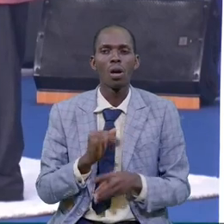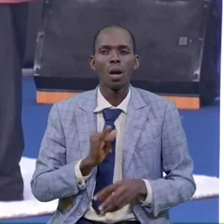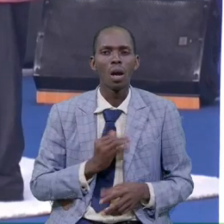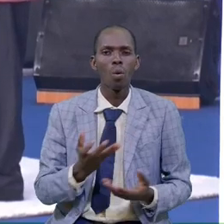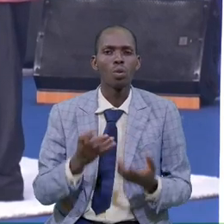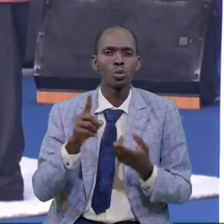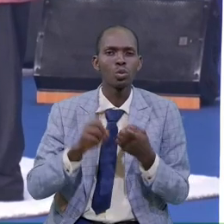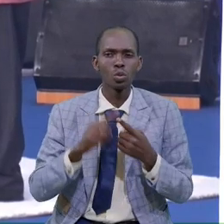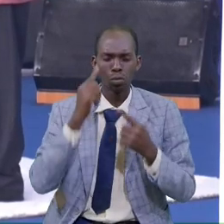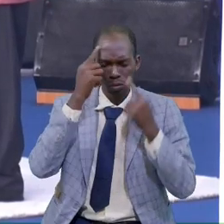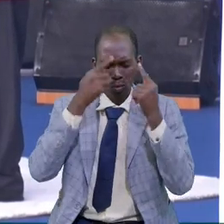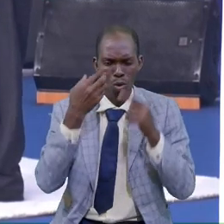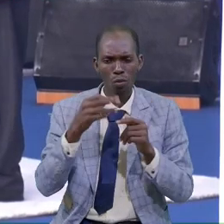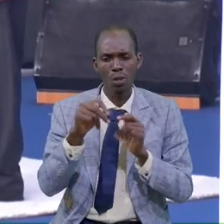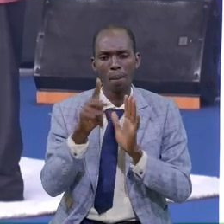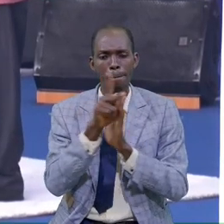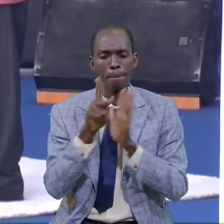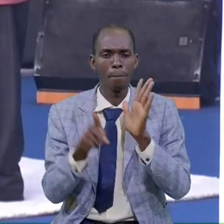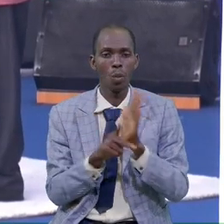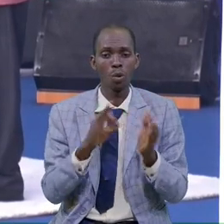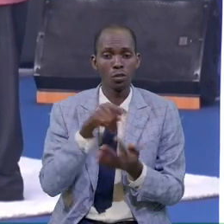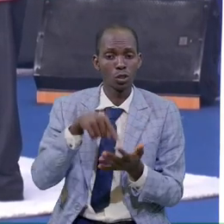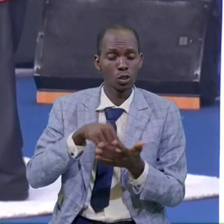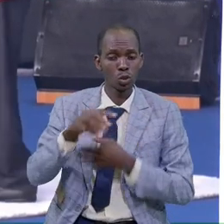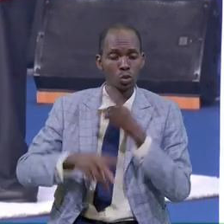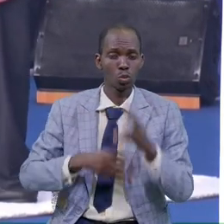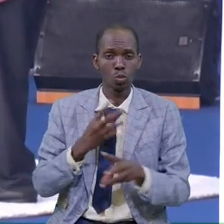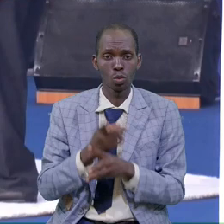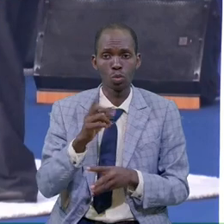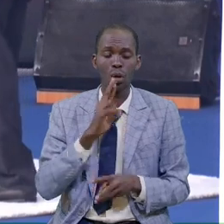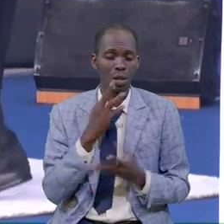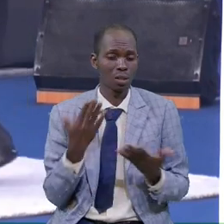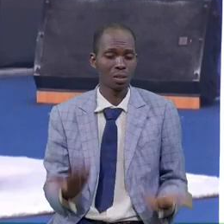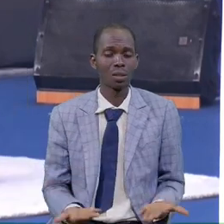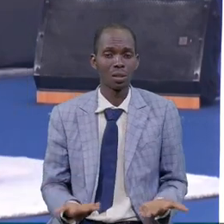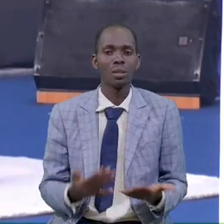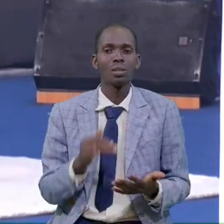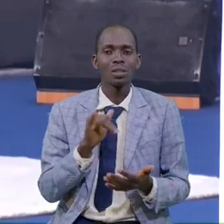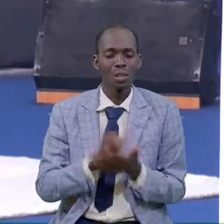principes du monde par lesquels tu vis et qui t'empêchent